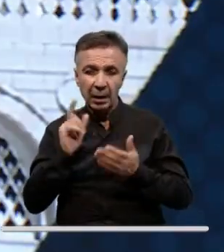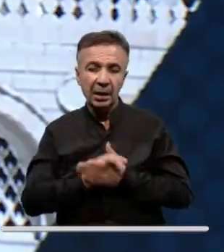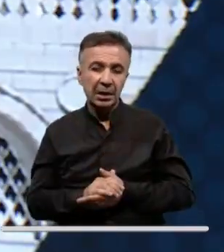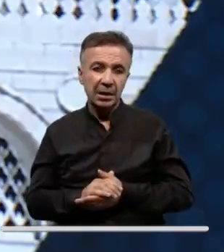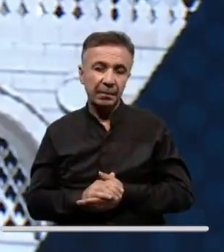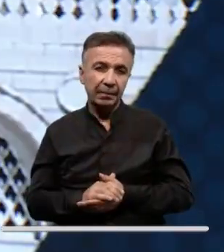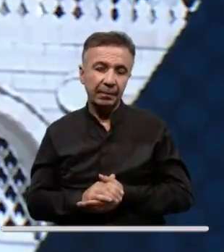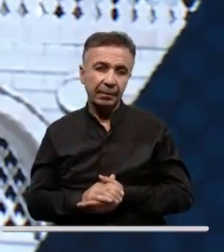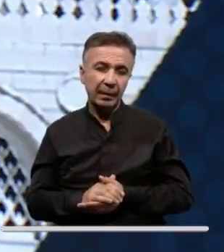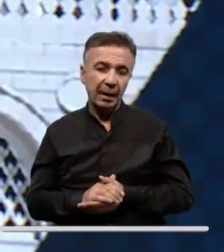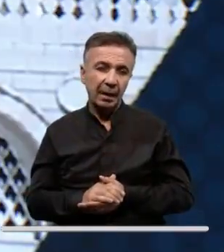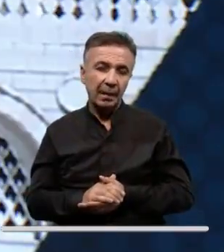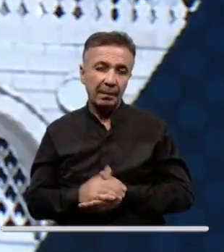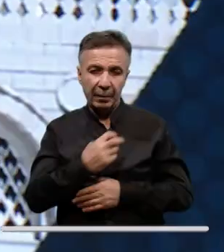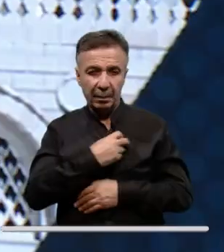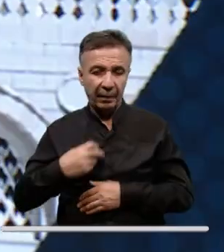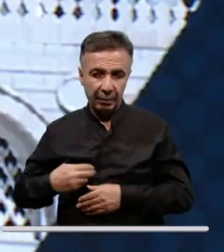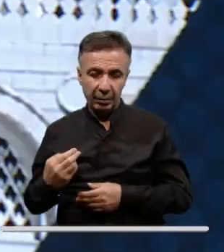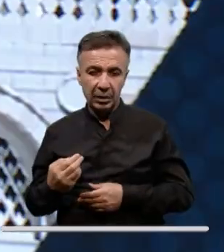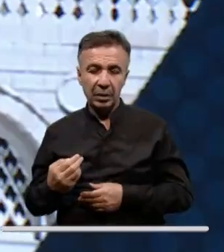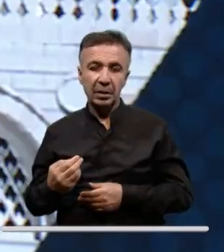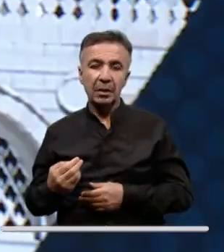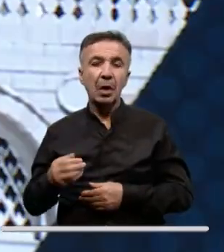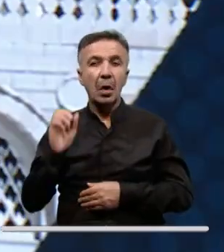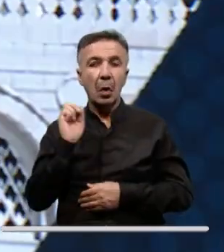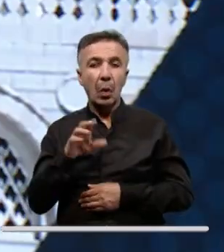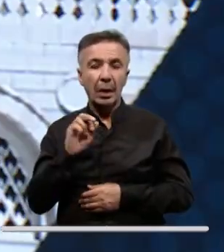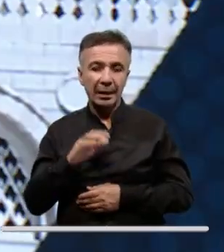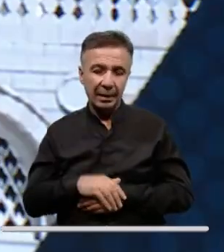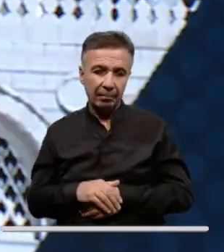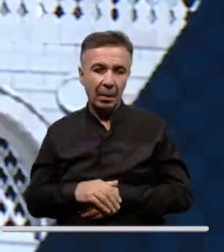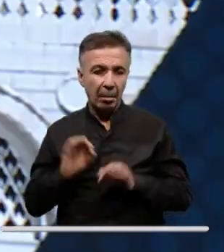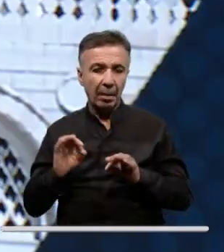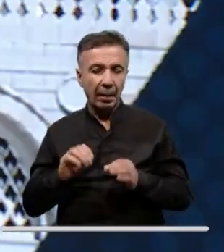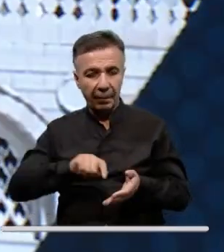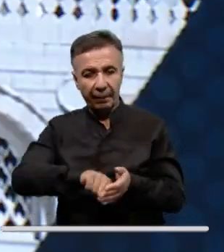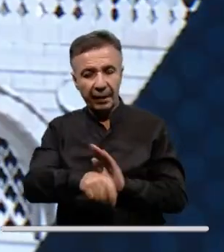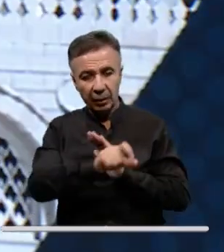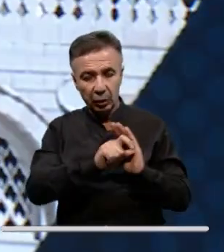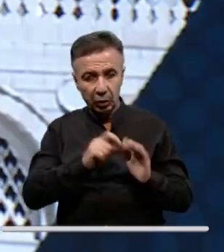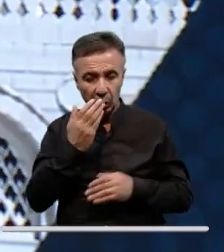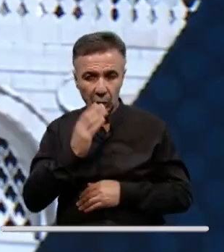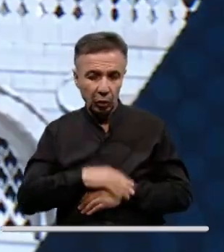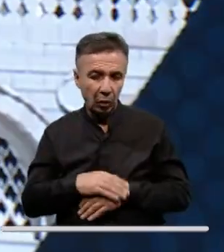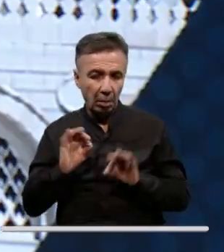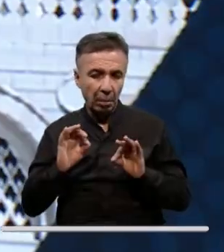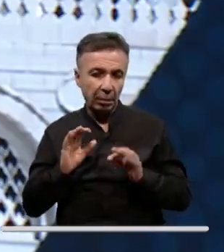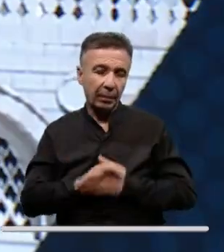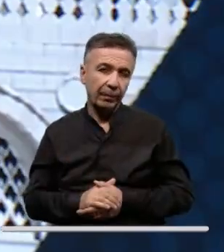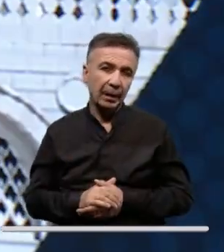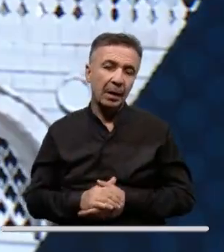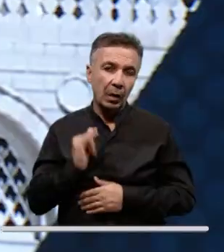öğretti Öyle değil mi bakın dua ederiz yine Fatiha okuruz her an Fatiha okuruz her daim Fatiha okuruz